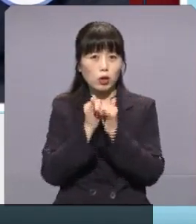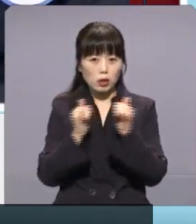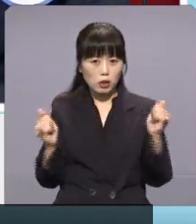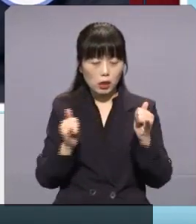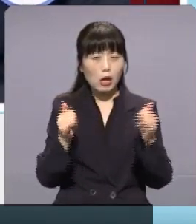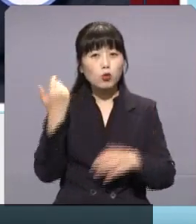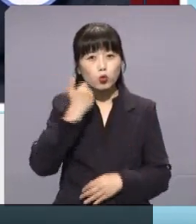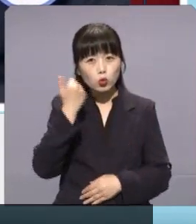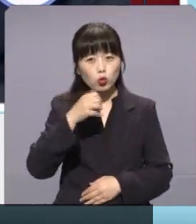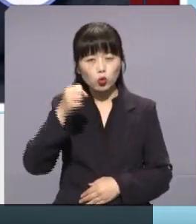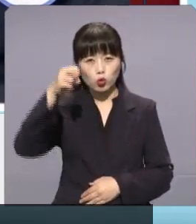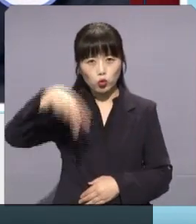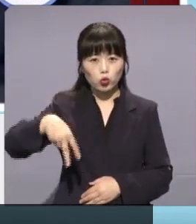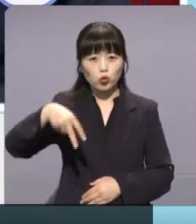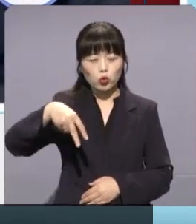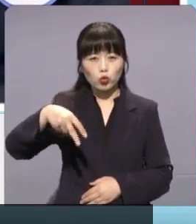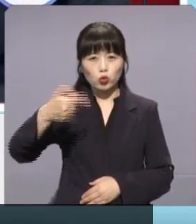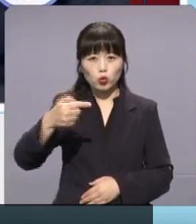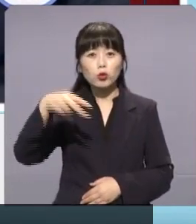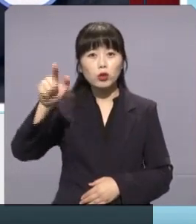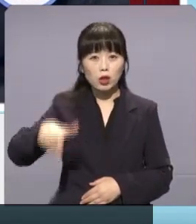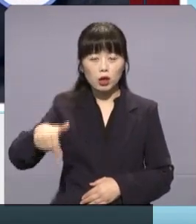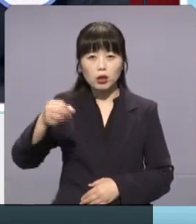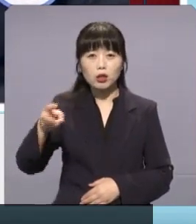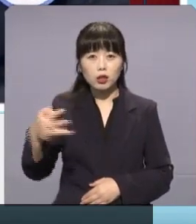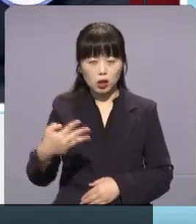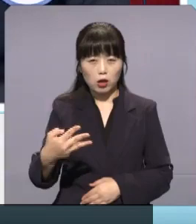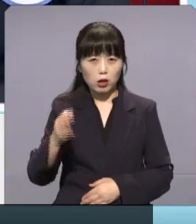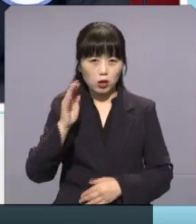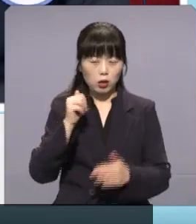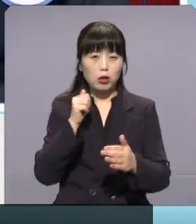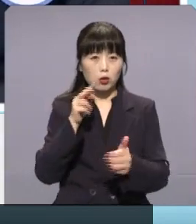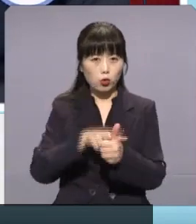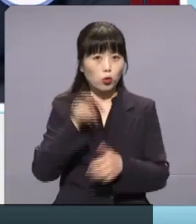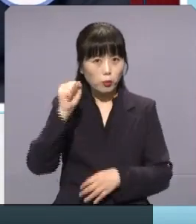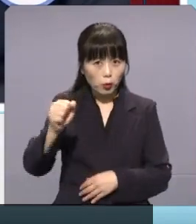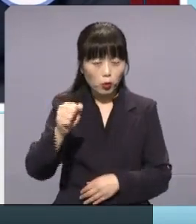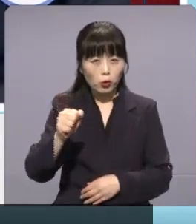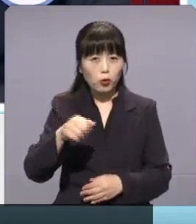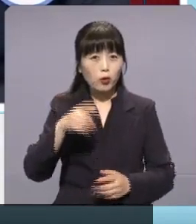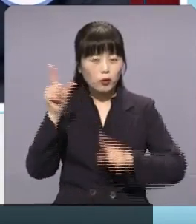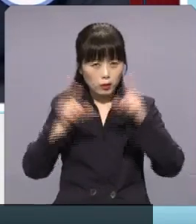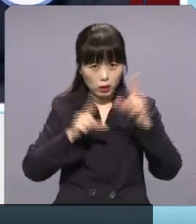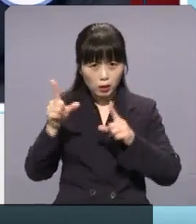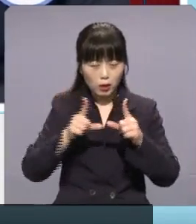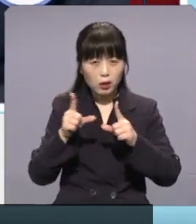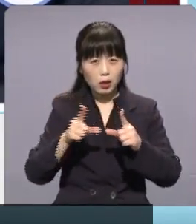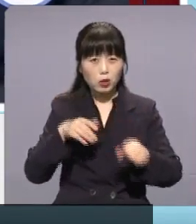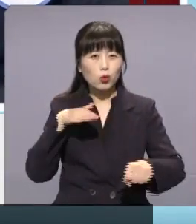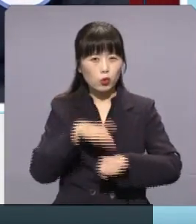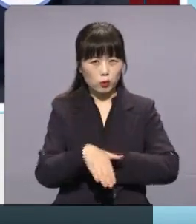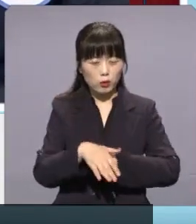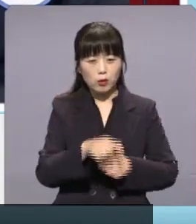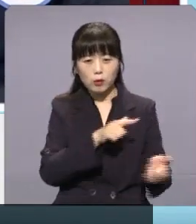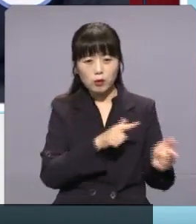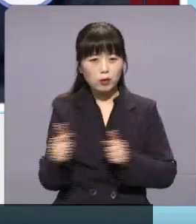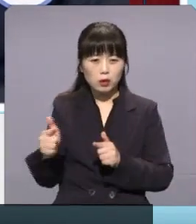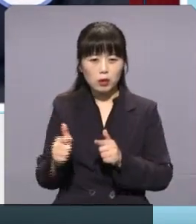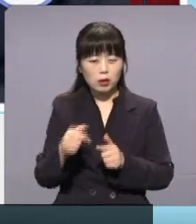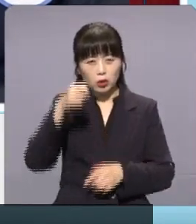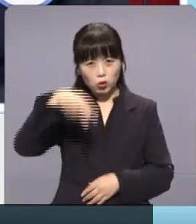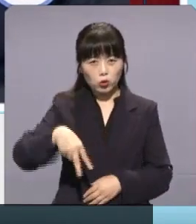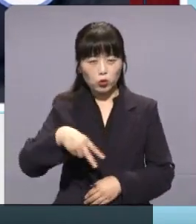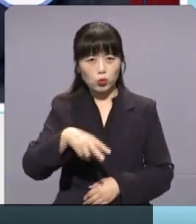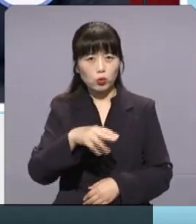있는 윤석열 후보가 보이는 태도라든가 예. 뭐 법사 문제나 이런 것들 많이 유승민 전 의원이 지적을